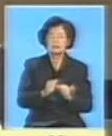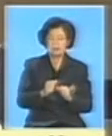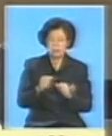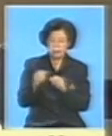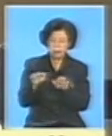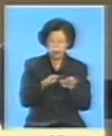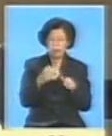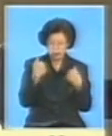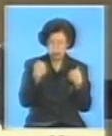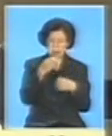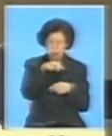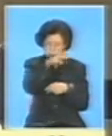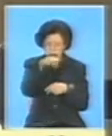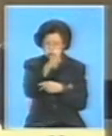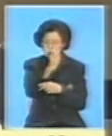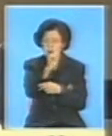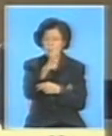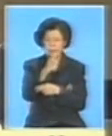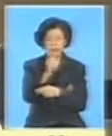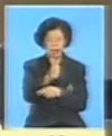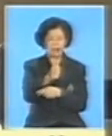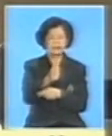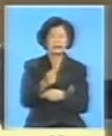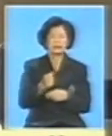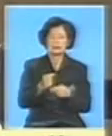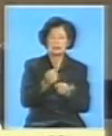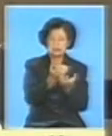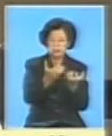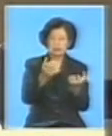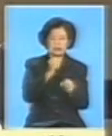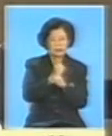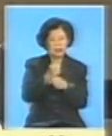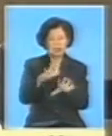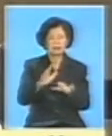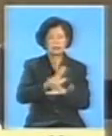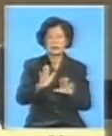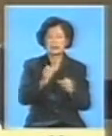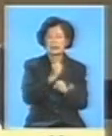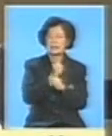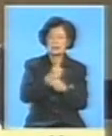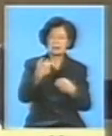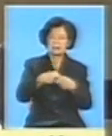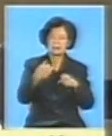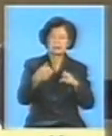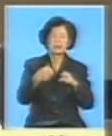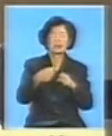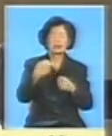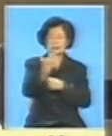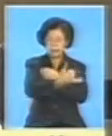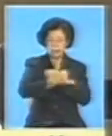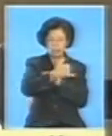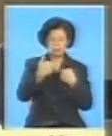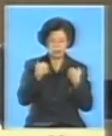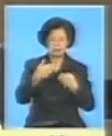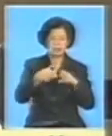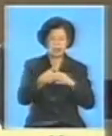ตรวจสอบและจะไม่ให้มีผลการดำเนินงานใดๆกลายเป็นภาระอันมีบังควรแก่ประเทศในอนาคตเป็นอันขาดเงื่อน